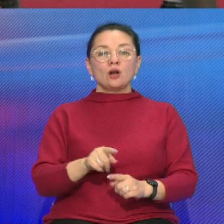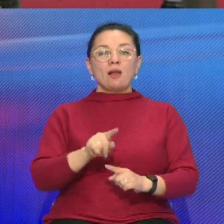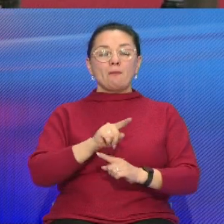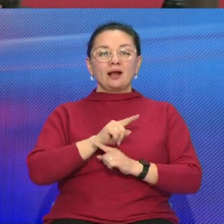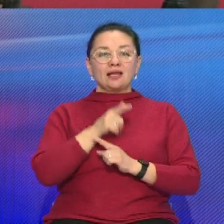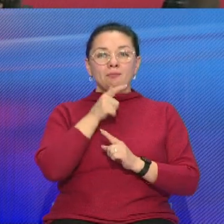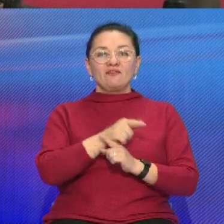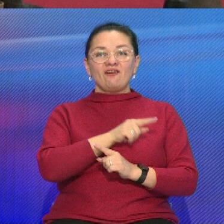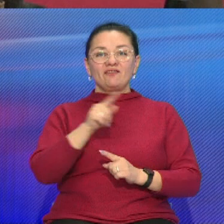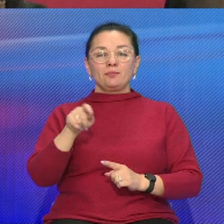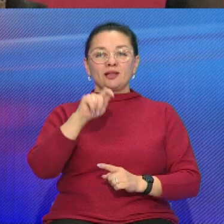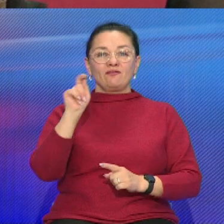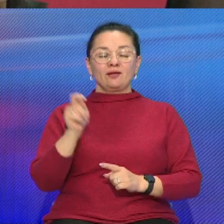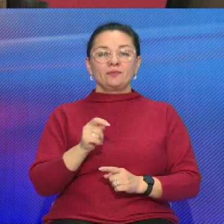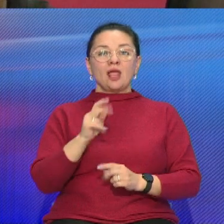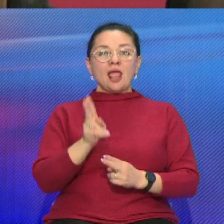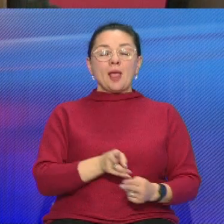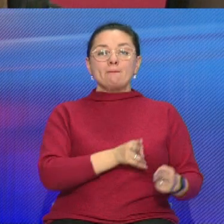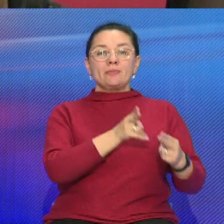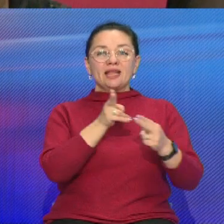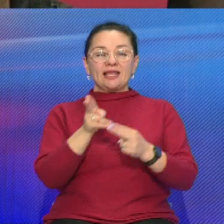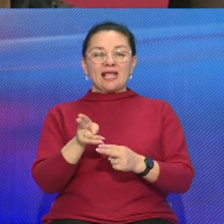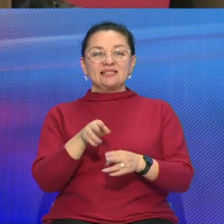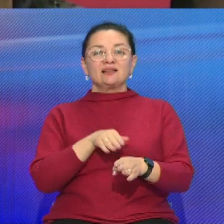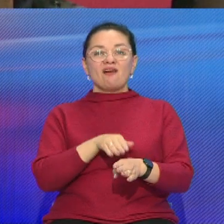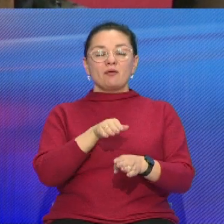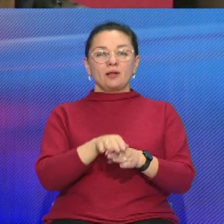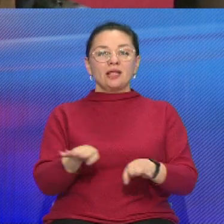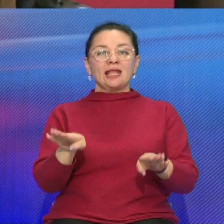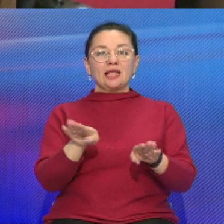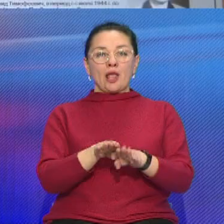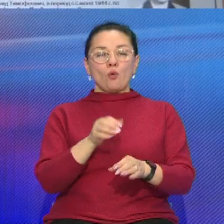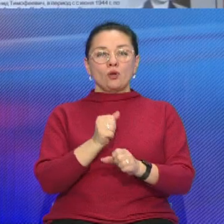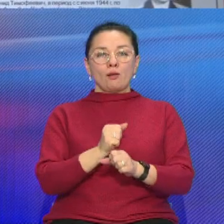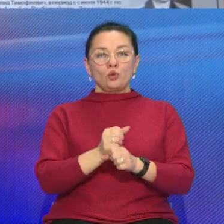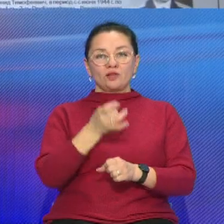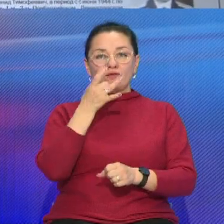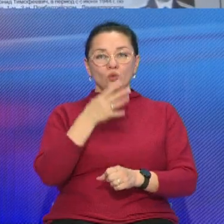разных часов, прибудет для выполнения таких работ у Гродно и Гродинский район.